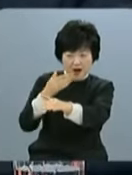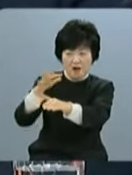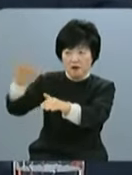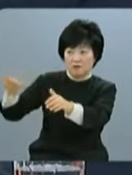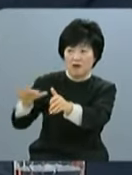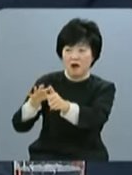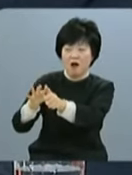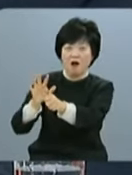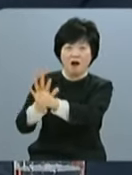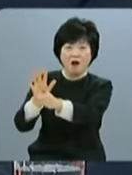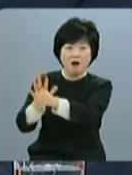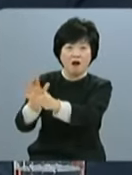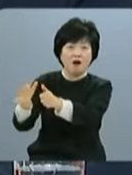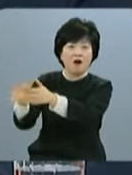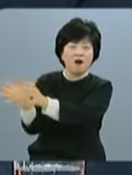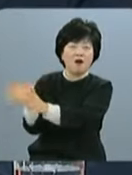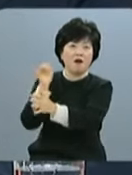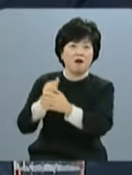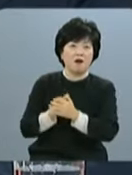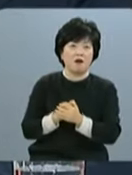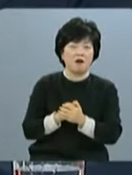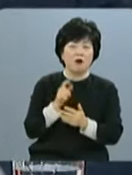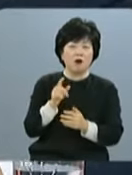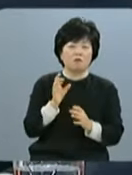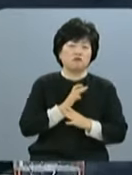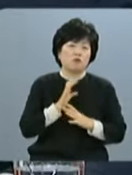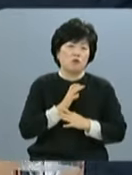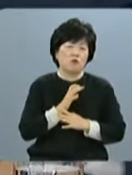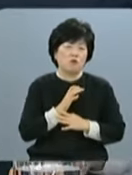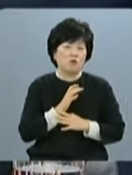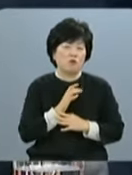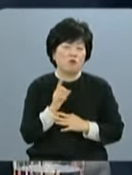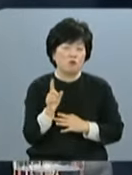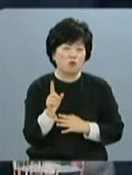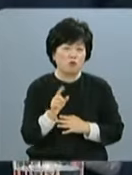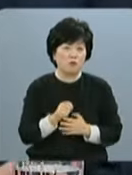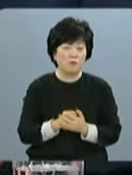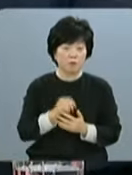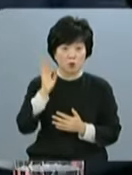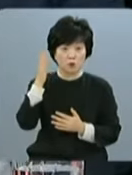또 하나 저는 정말 무서운 게 이겁니다. 요즘